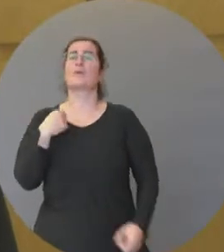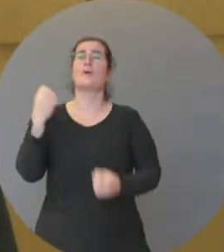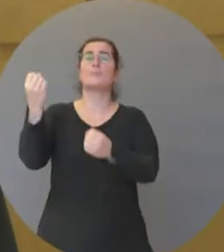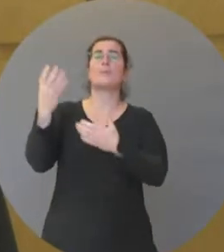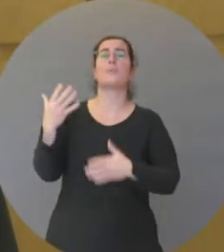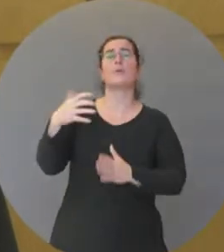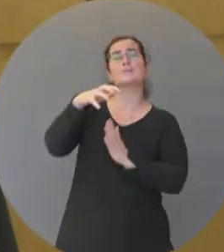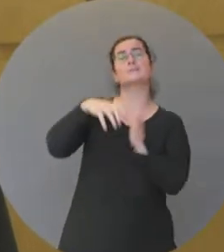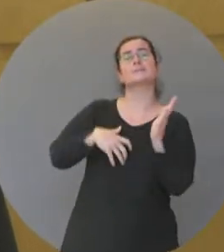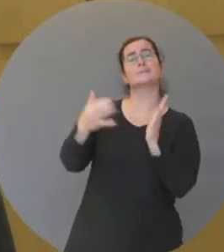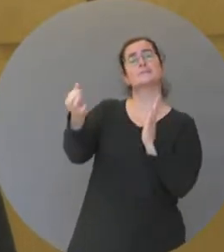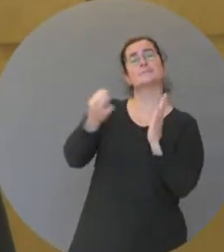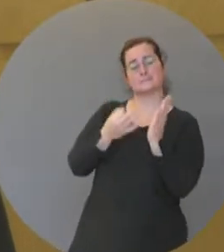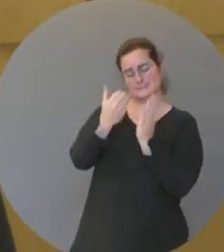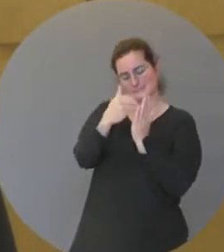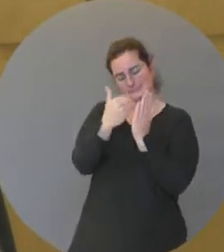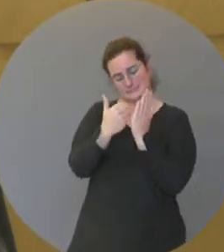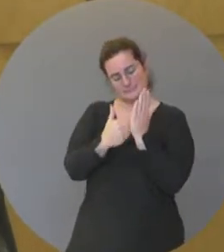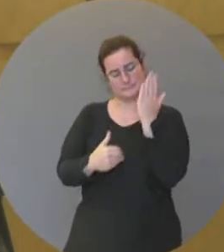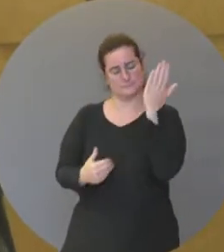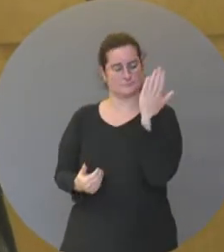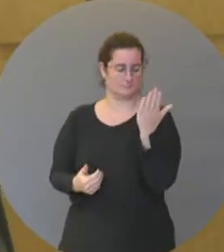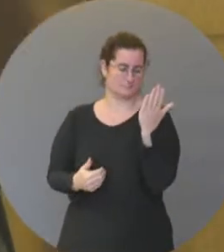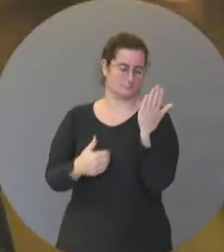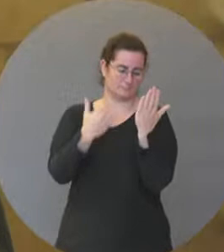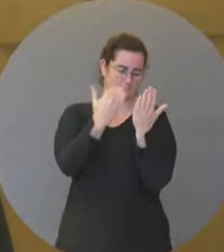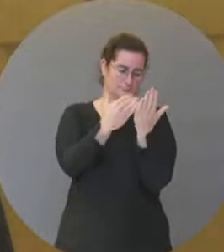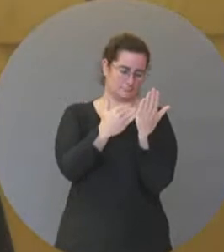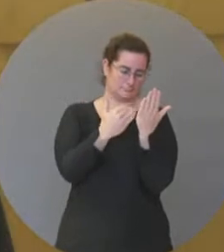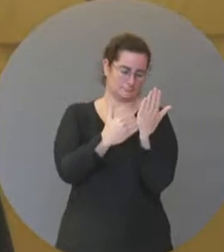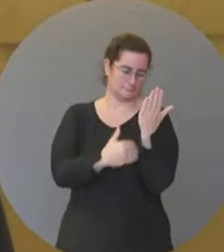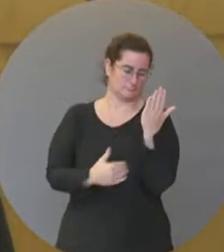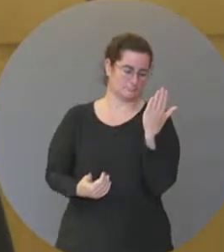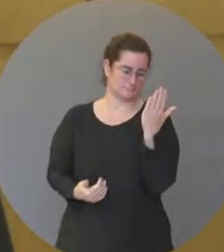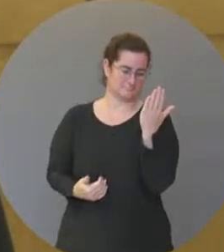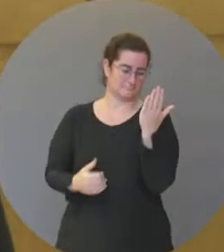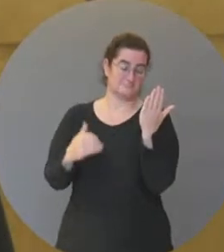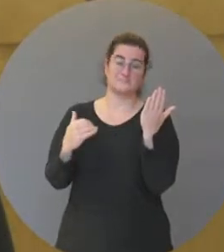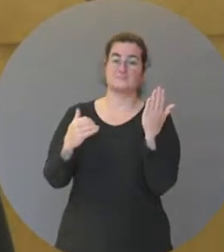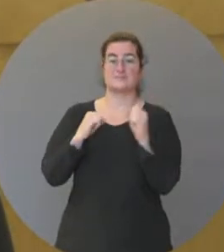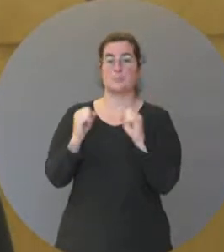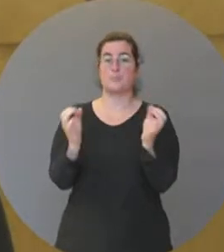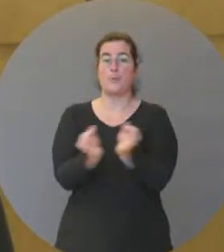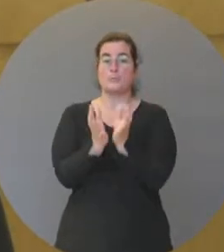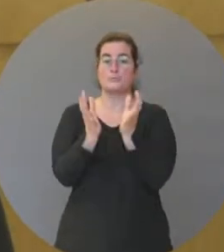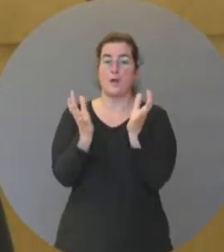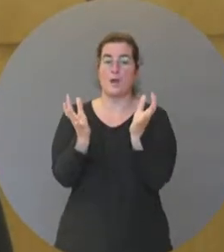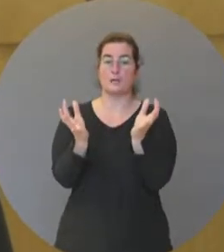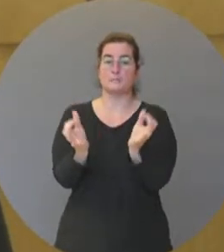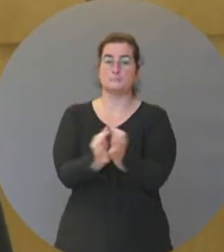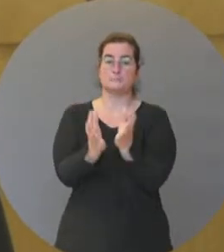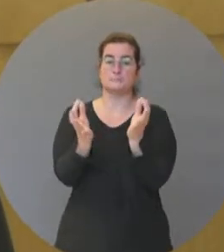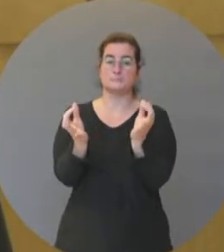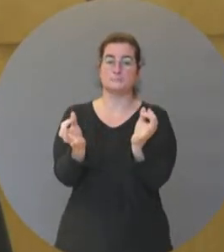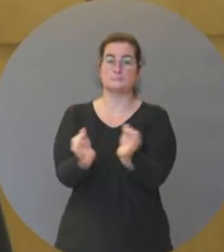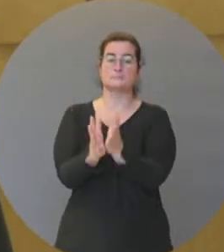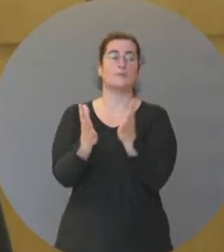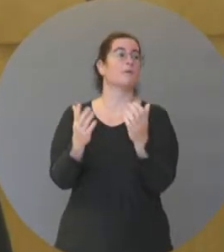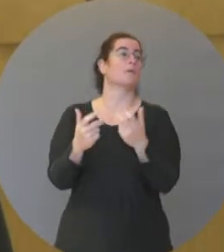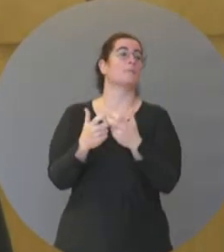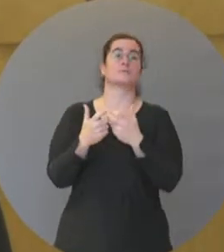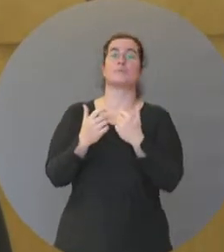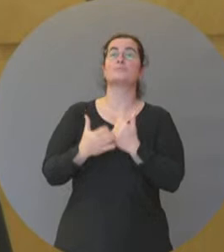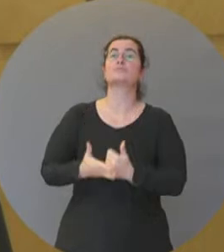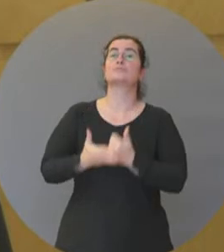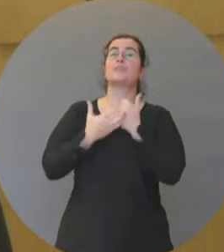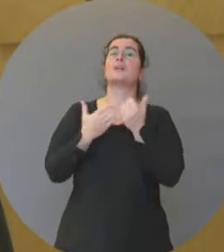et bien il s'agit principalement d'actions ponctuelles qui relève soit d'un soutien pendant la